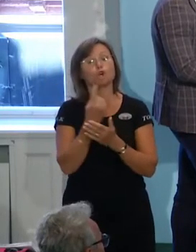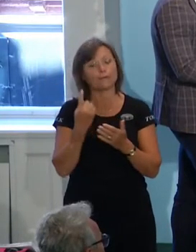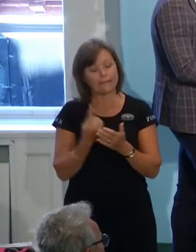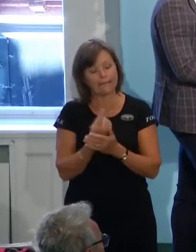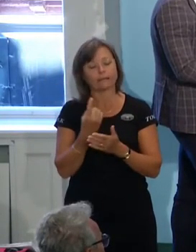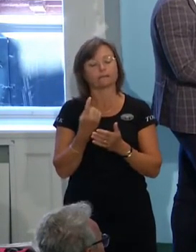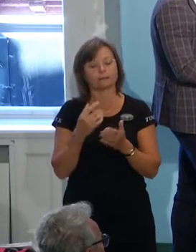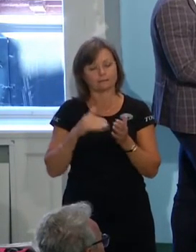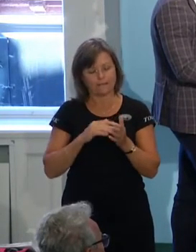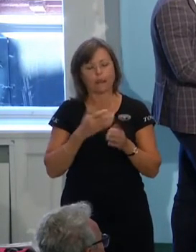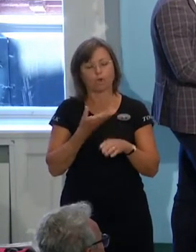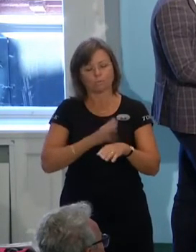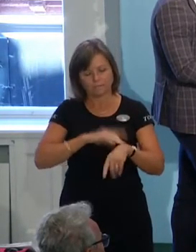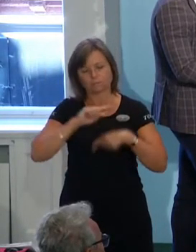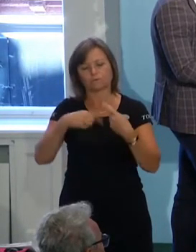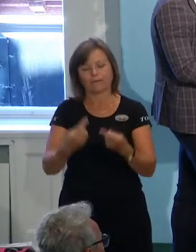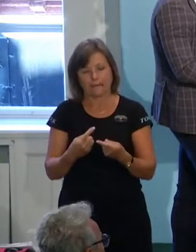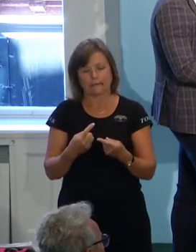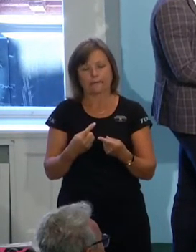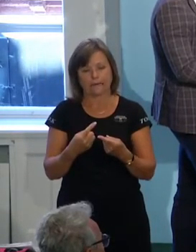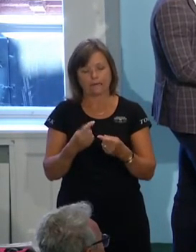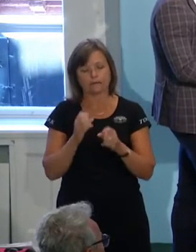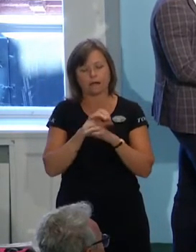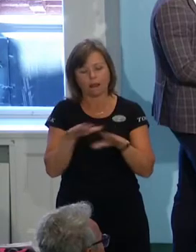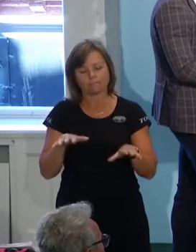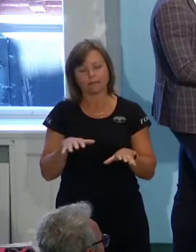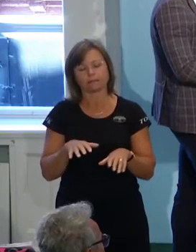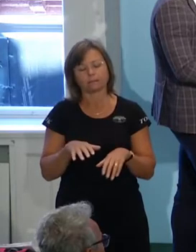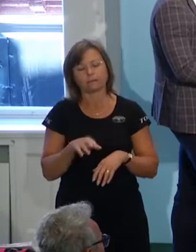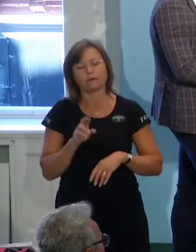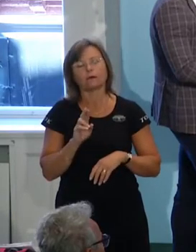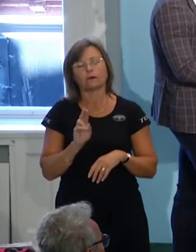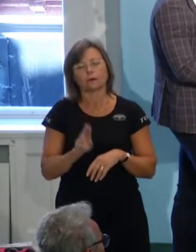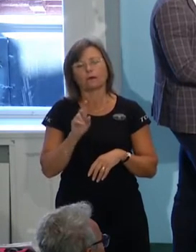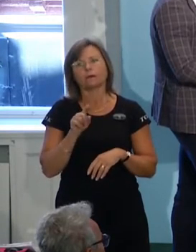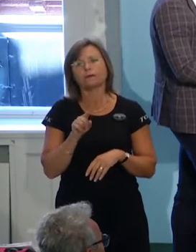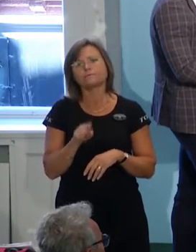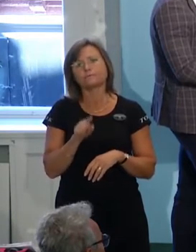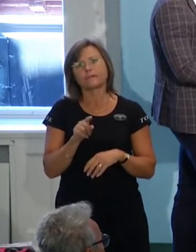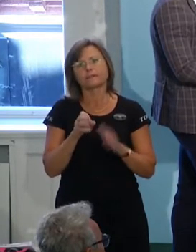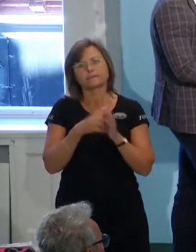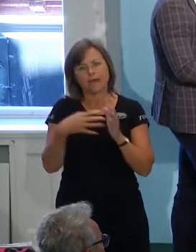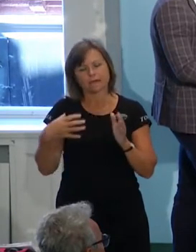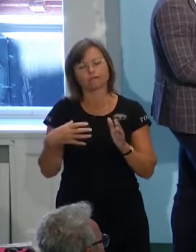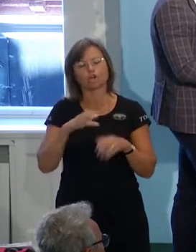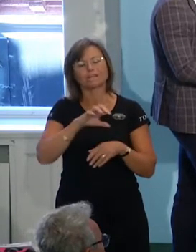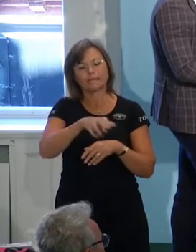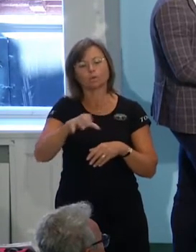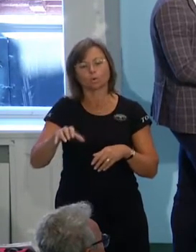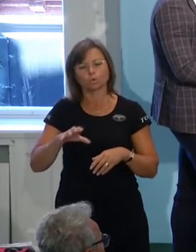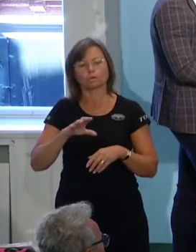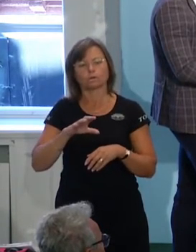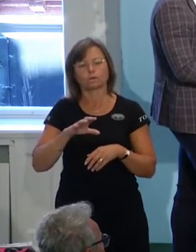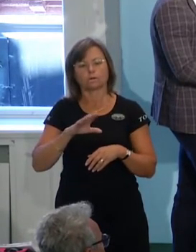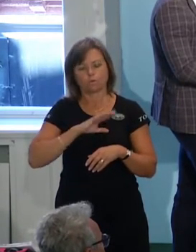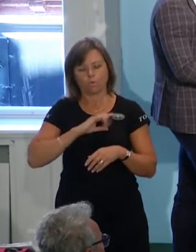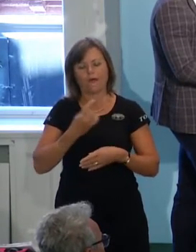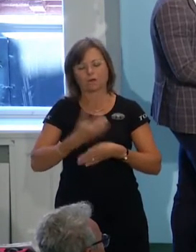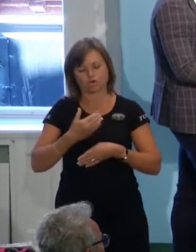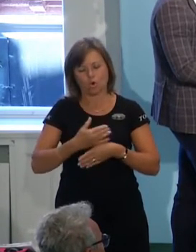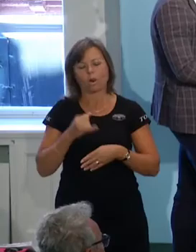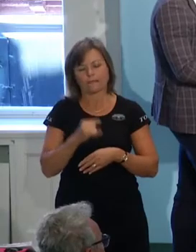till kompetensutveckling överhuvudtaget. Och det är därför som regionen har en roll i det